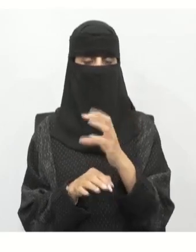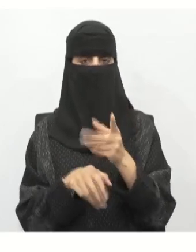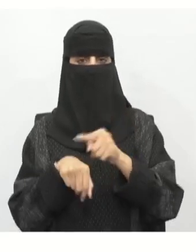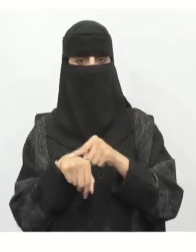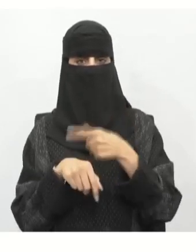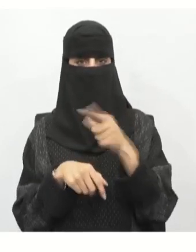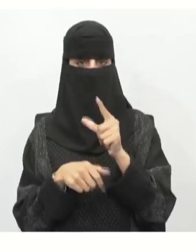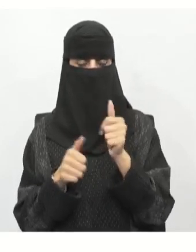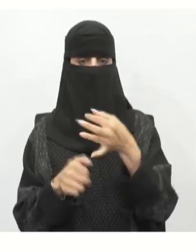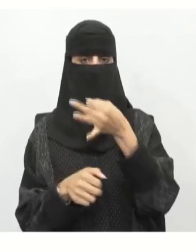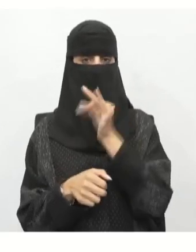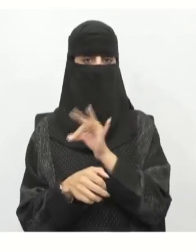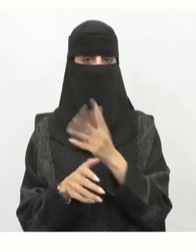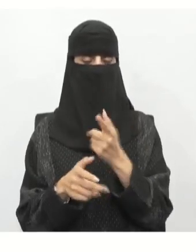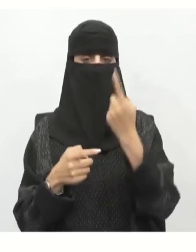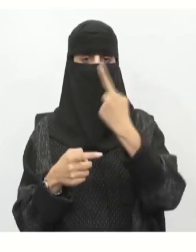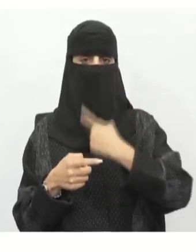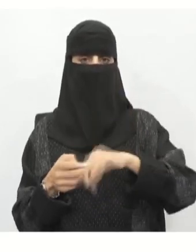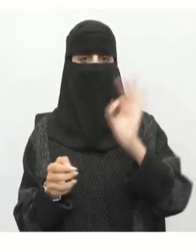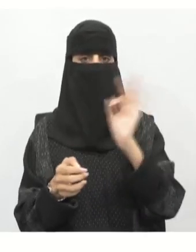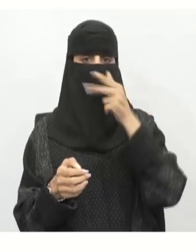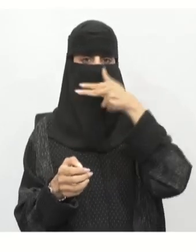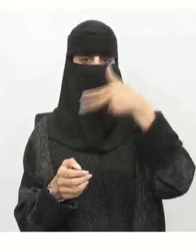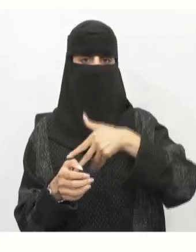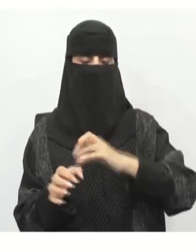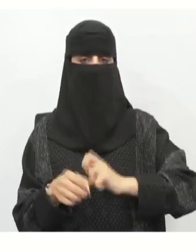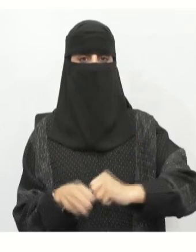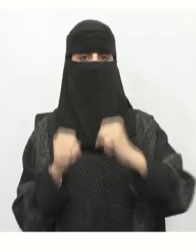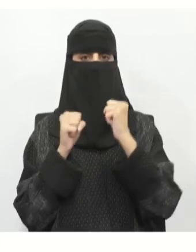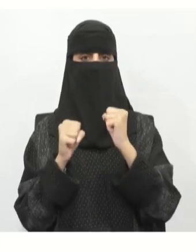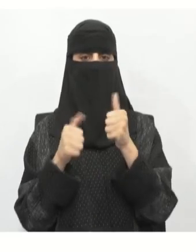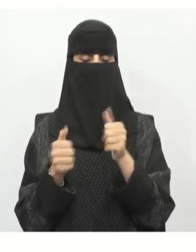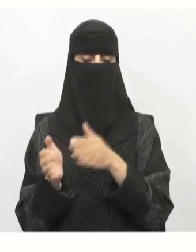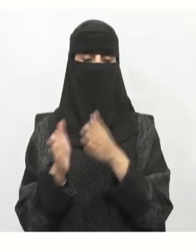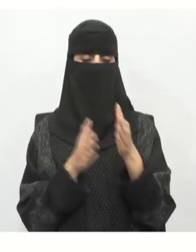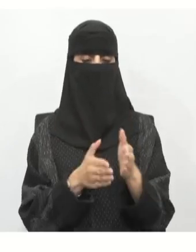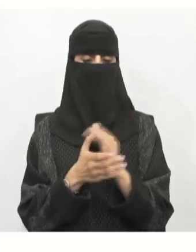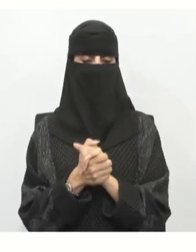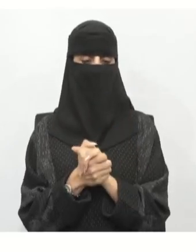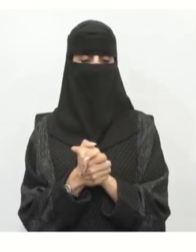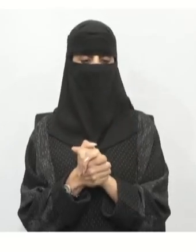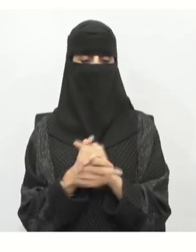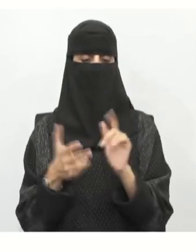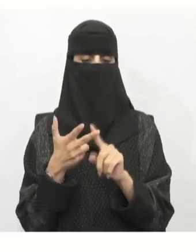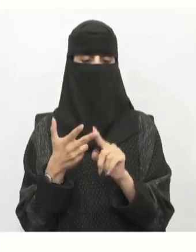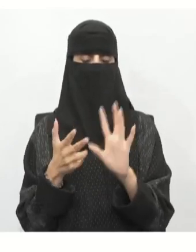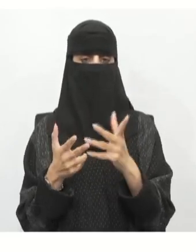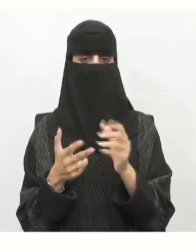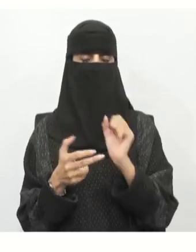بارك الله فيكم تمد جسم الانسان بالطاقه اللازمه ثالثا